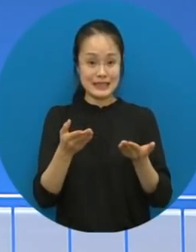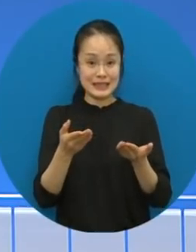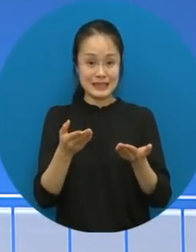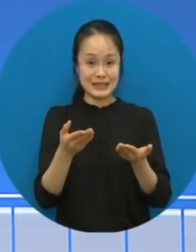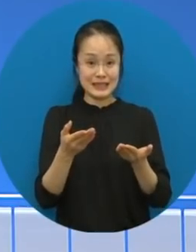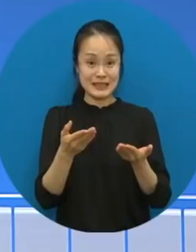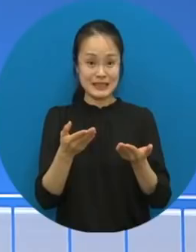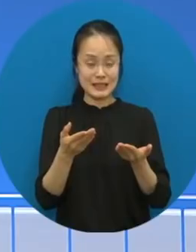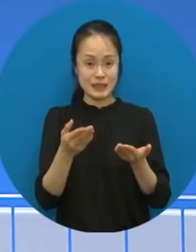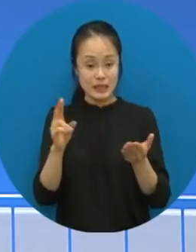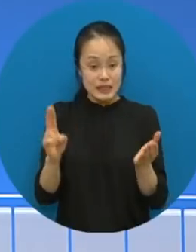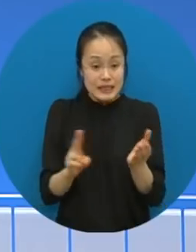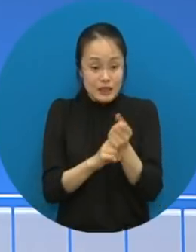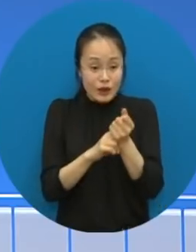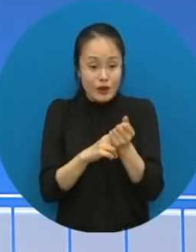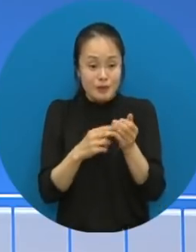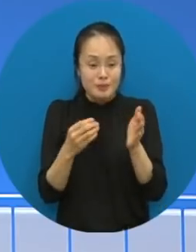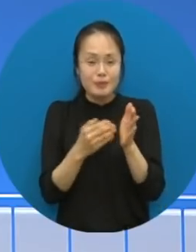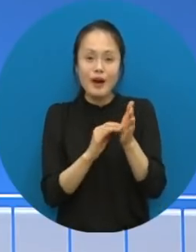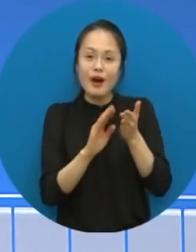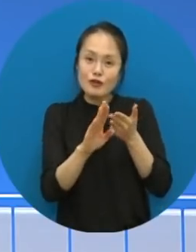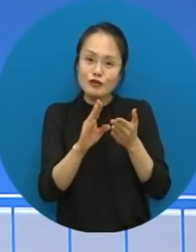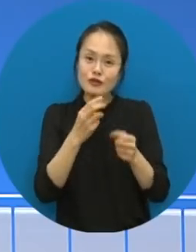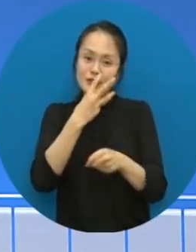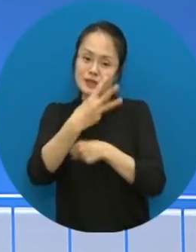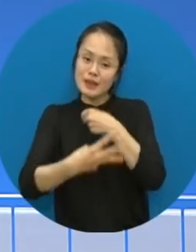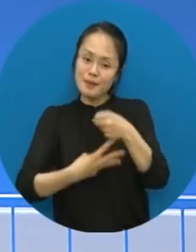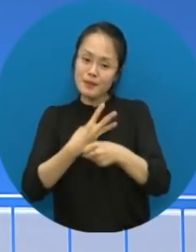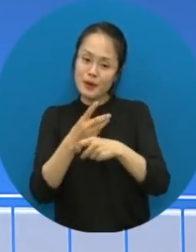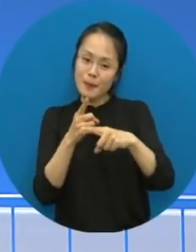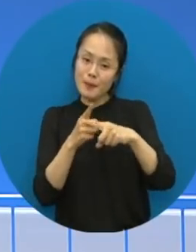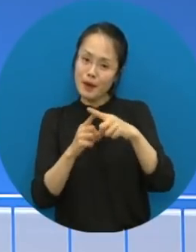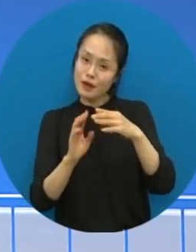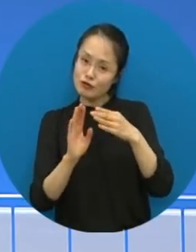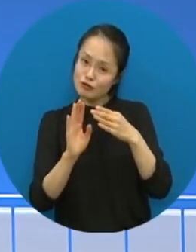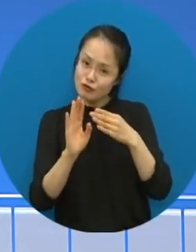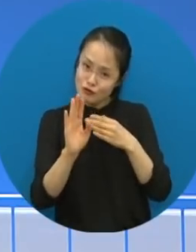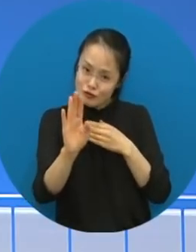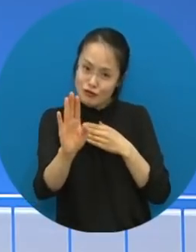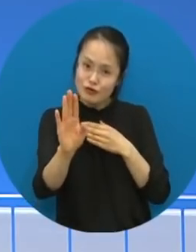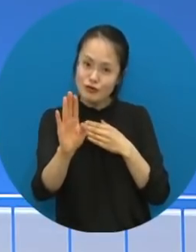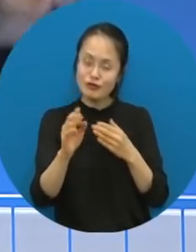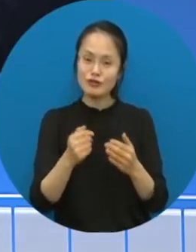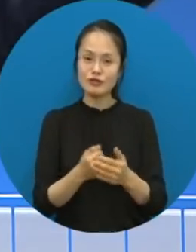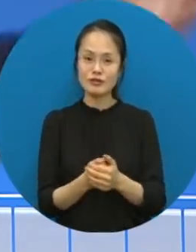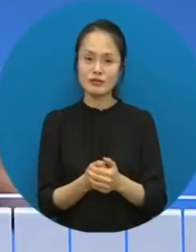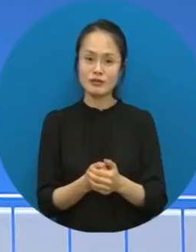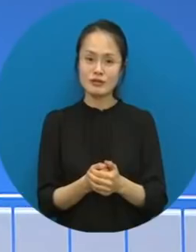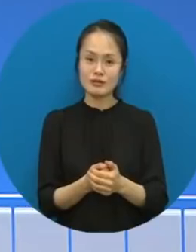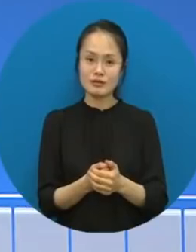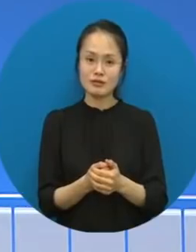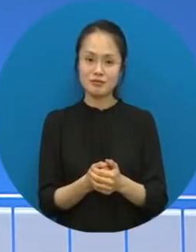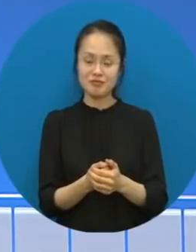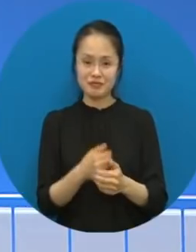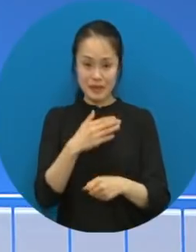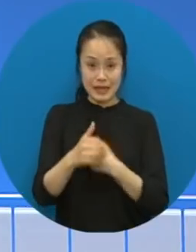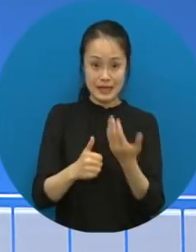하나님께서 3년 반이 지나게 하시고, LA에서 이제는 하나님께서 폭발력을 주사,